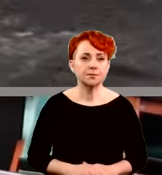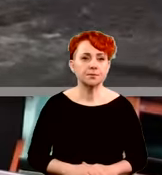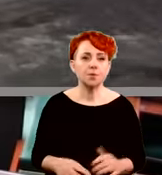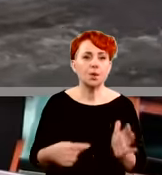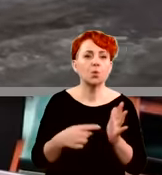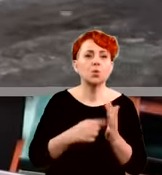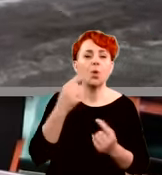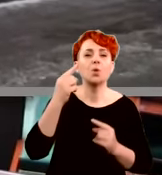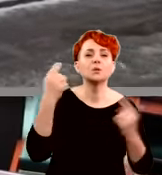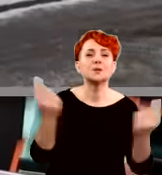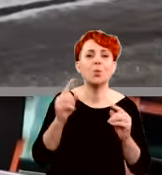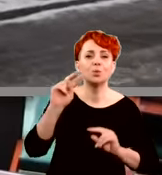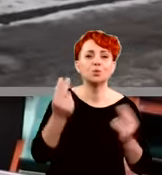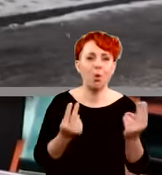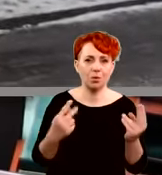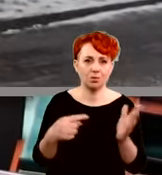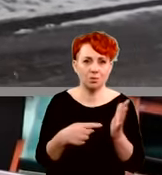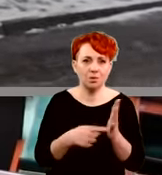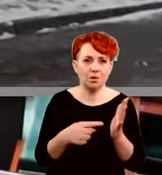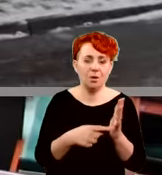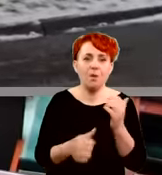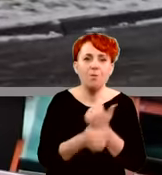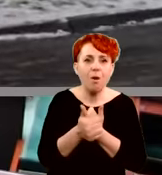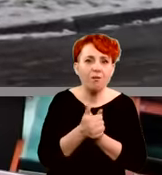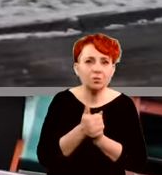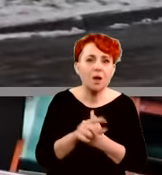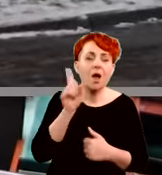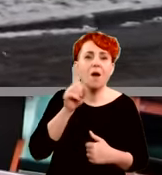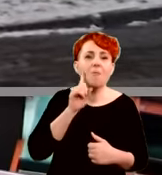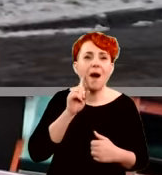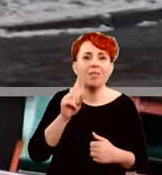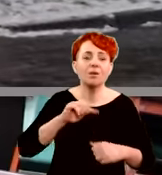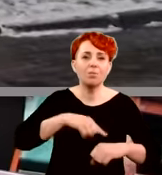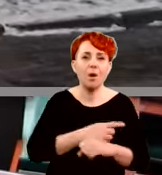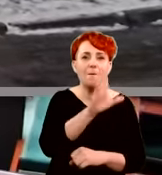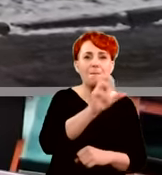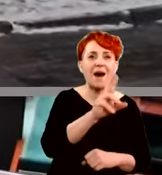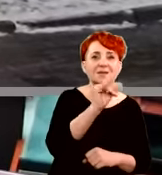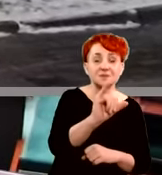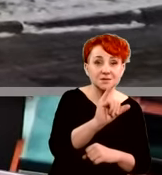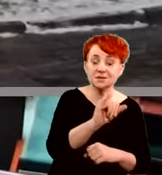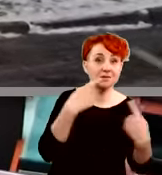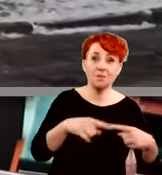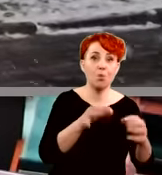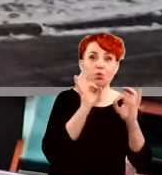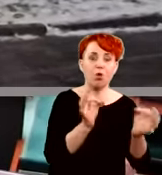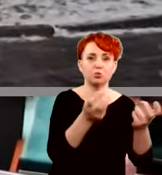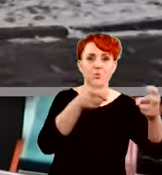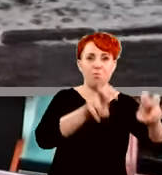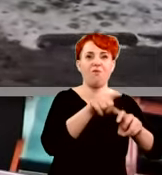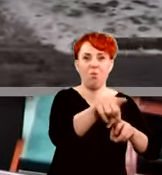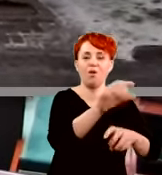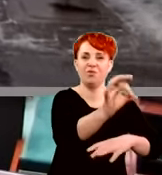sytuacja. Ta sytuacja wynika z faktu, że stwierdzono, że pan prokurator Dariusz Barski został nieprawidłowo powołany na